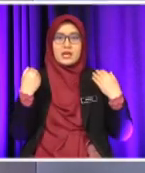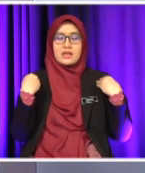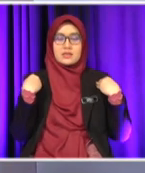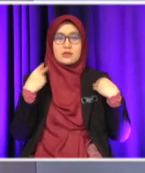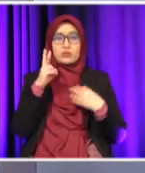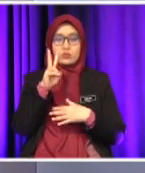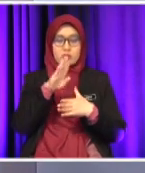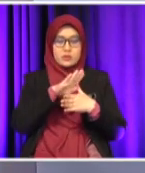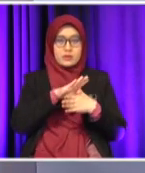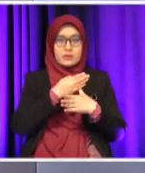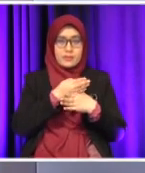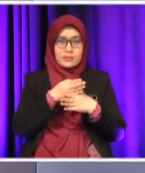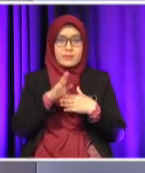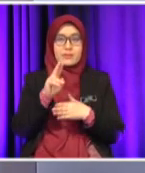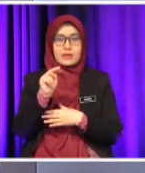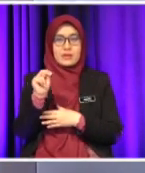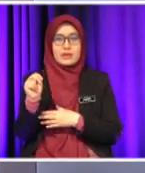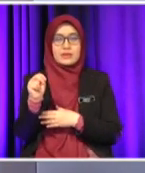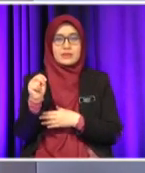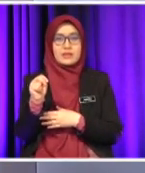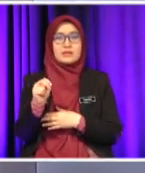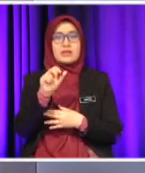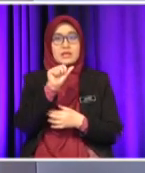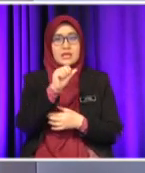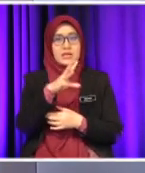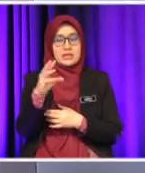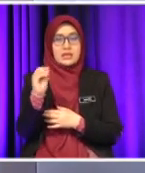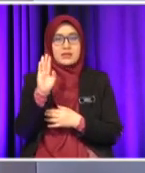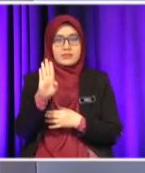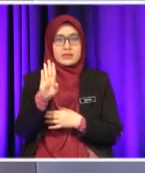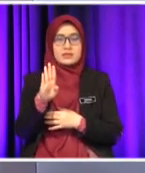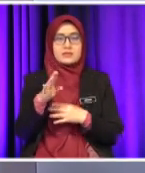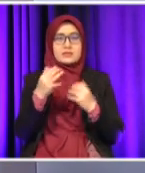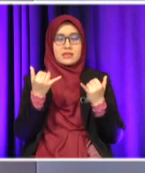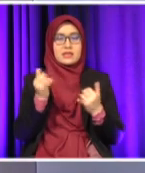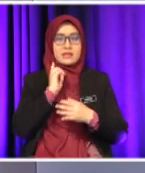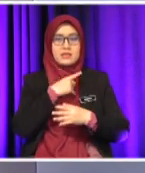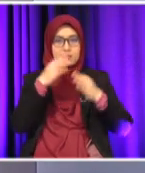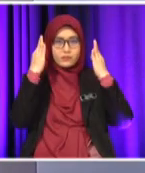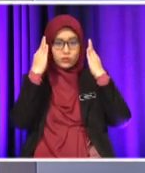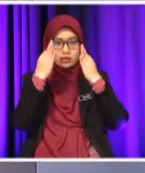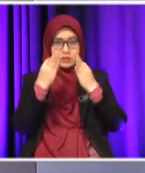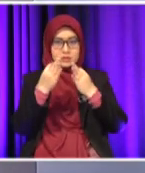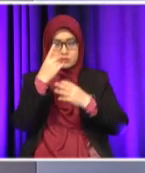kedua bahagian B untuk fokus Bagaimana untuk kita jawab soal dan